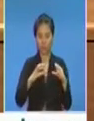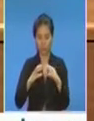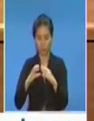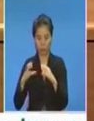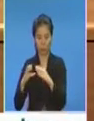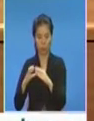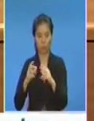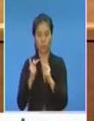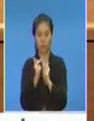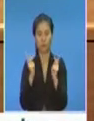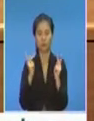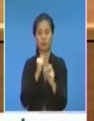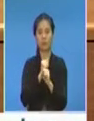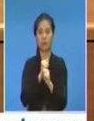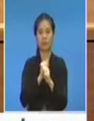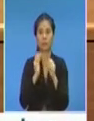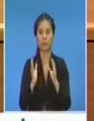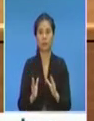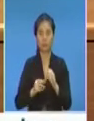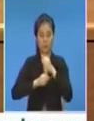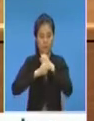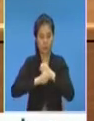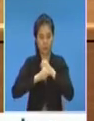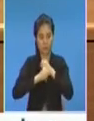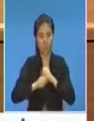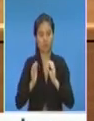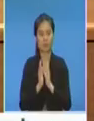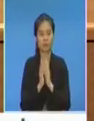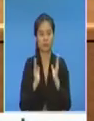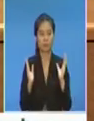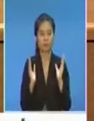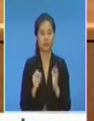ดียวกันเช่นในเรื่องผู้สูงวัยนี้นะครับขอบคุณมากครับ